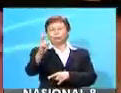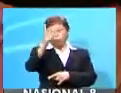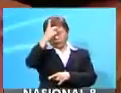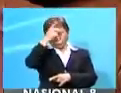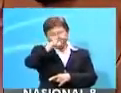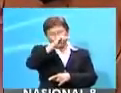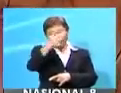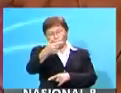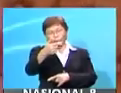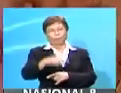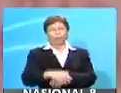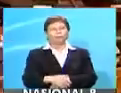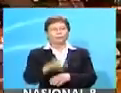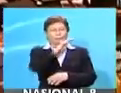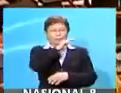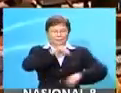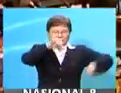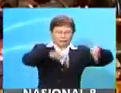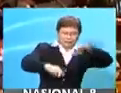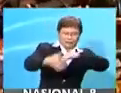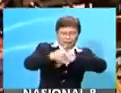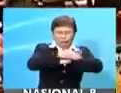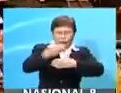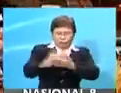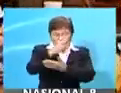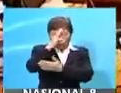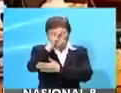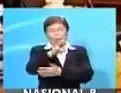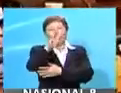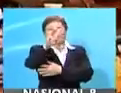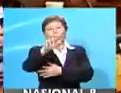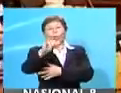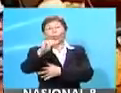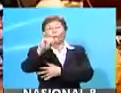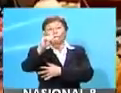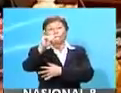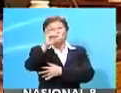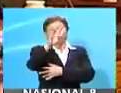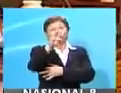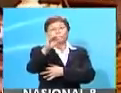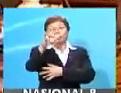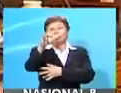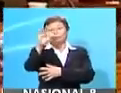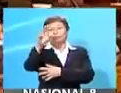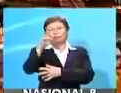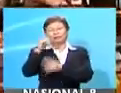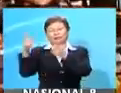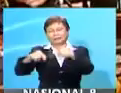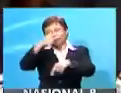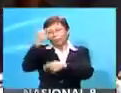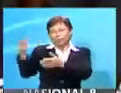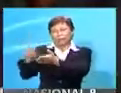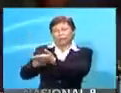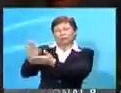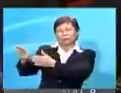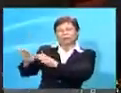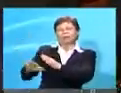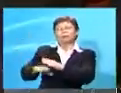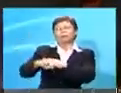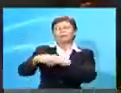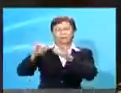ongkaan menteri sains teknologi dan inovasi Datuk wilfred madius tangau tidak menghadirinya kerana dilaporkan berada